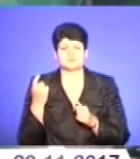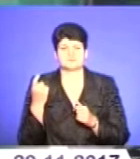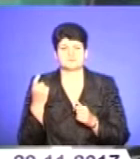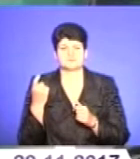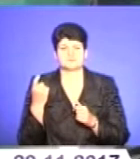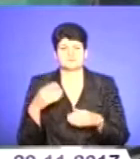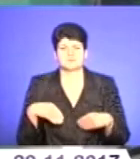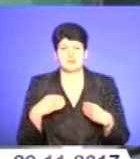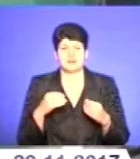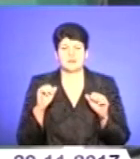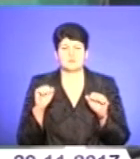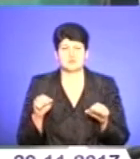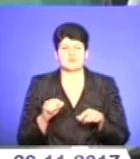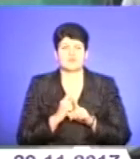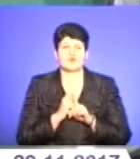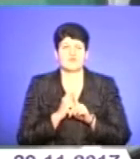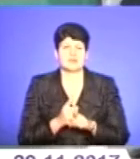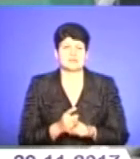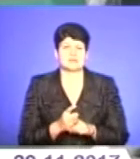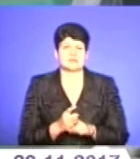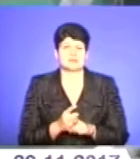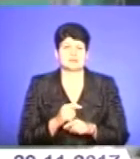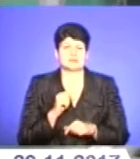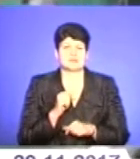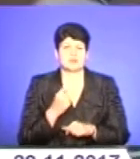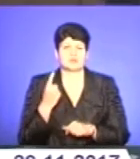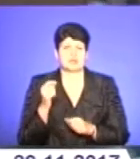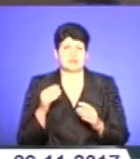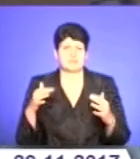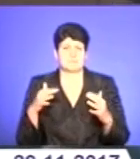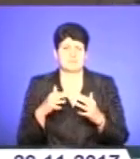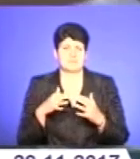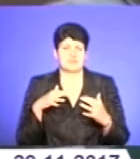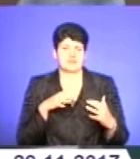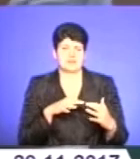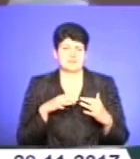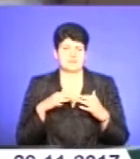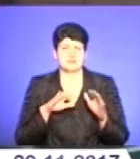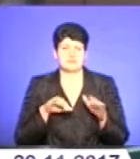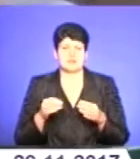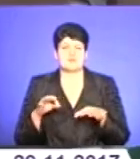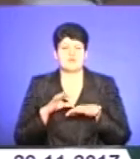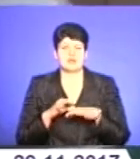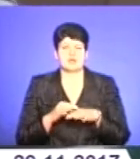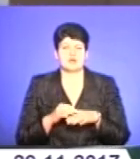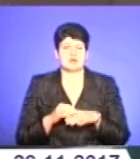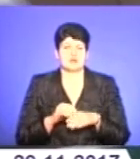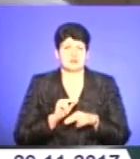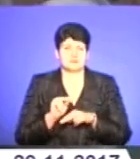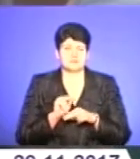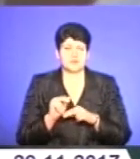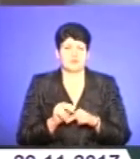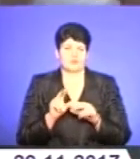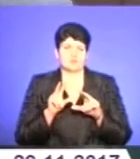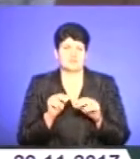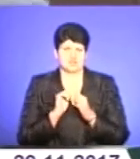дала можливість провести з нею один бій. Після проведення майстер-класу Олена Кривицька пообіцяла